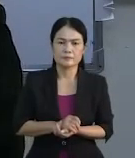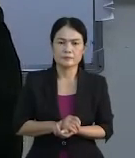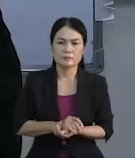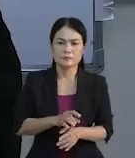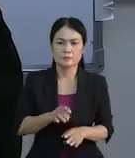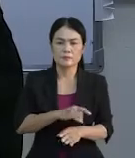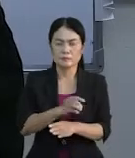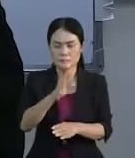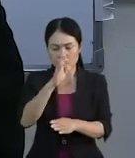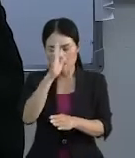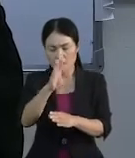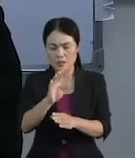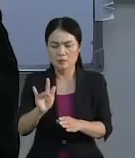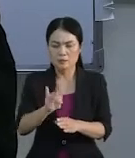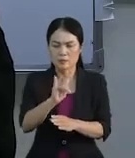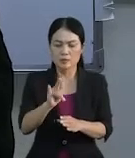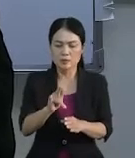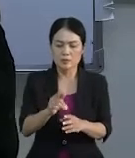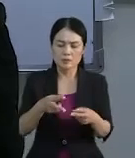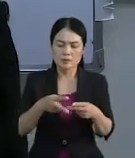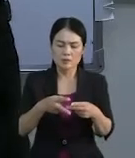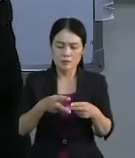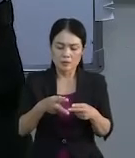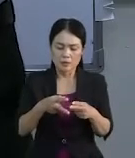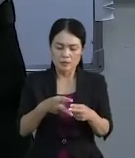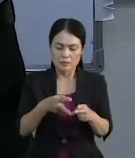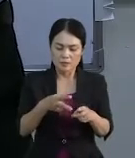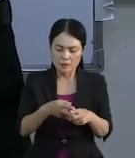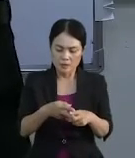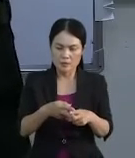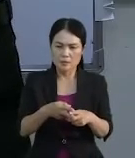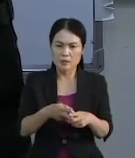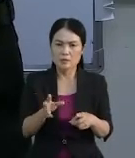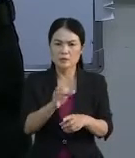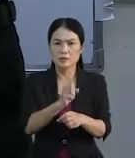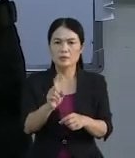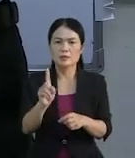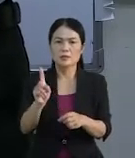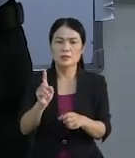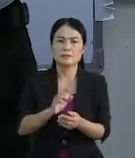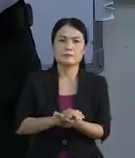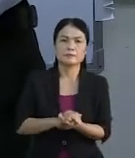P đại chị ta pra thả đâu ai vô của tôi ở hết còn cho tay nè